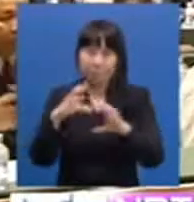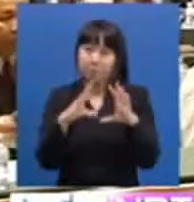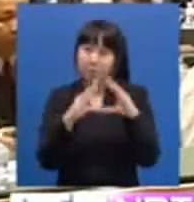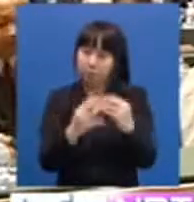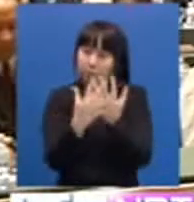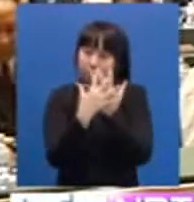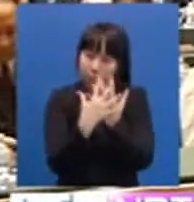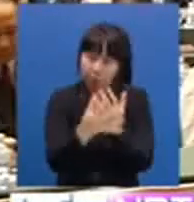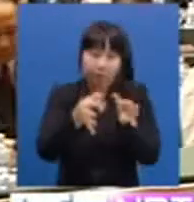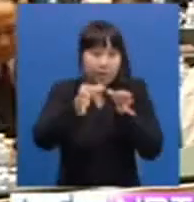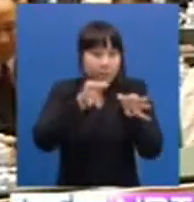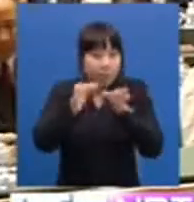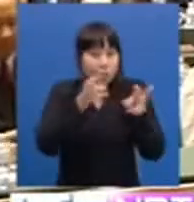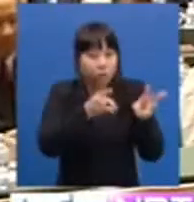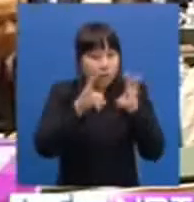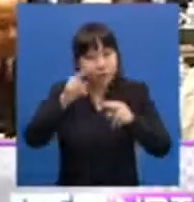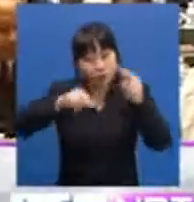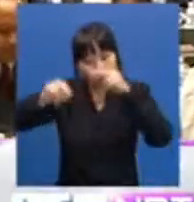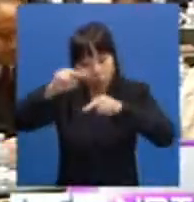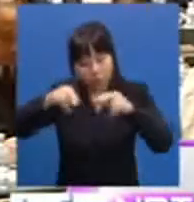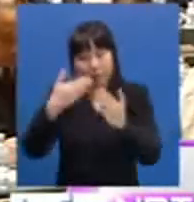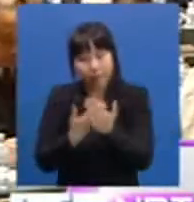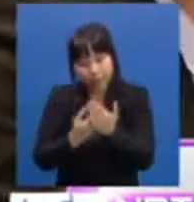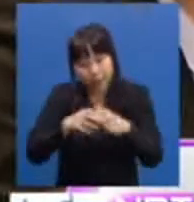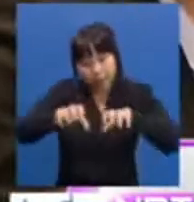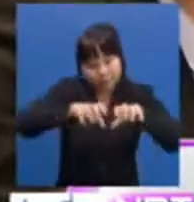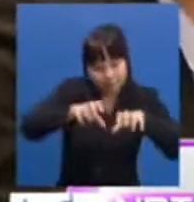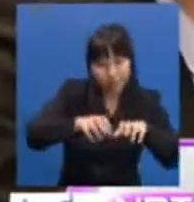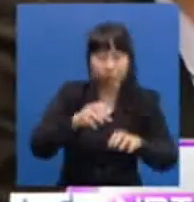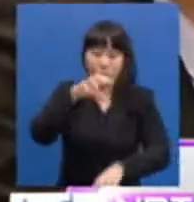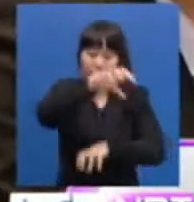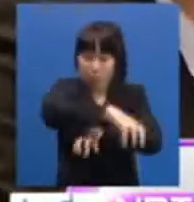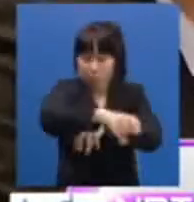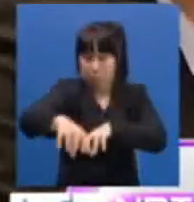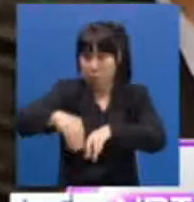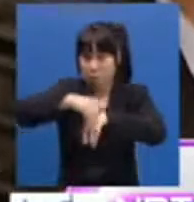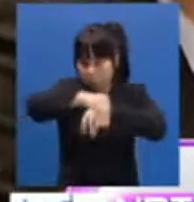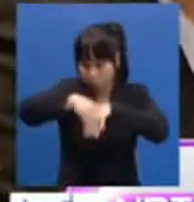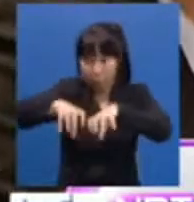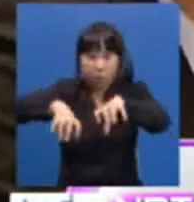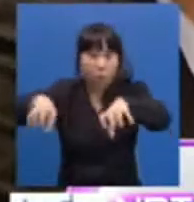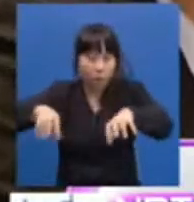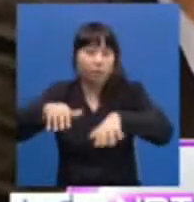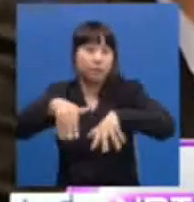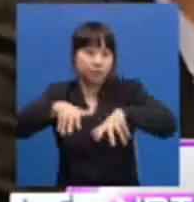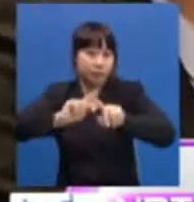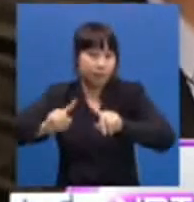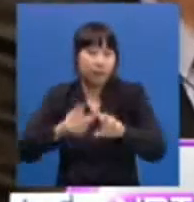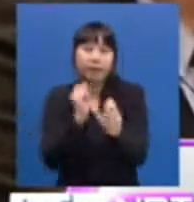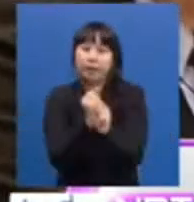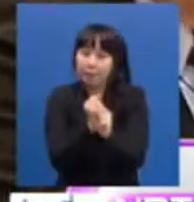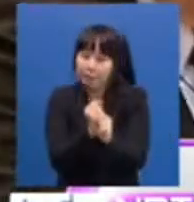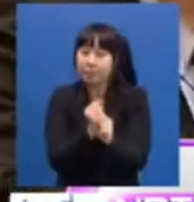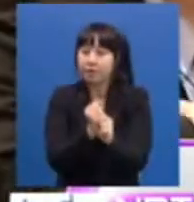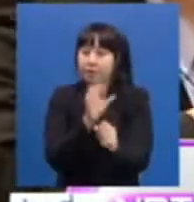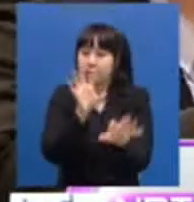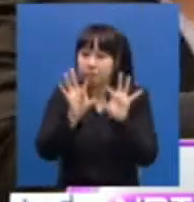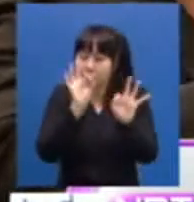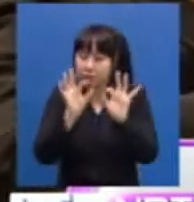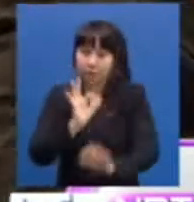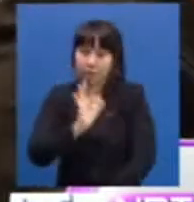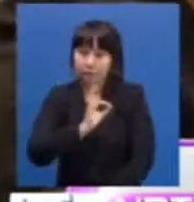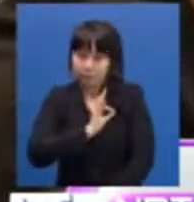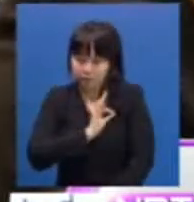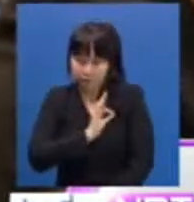ชี้แจงแนวทางการกำกับดูแลการใช้งบประมาณขององค์กรปกครองส่วนท้องถิ่นและการดำเนินการเพื่อให้ได้มาซึ่งสภาชิก